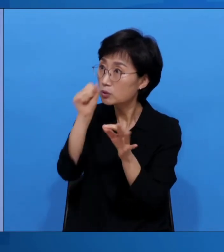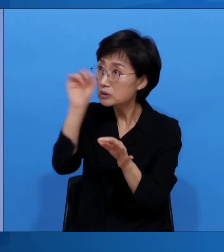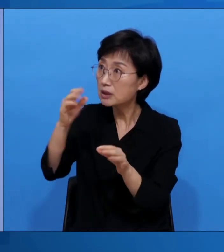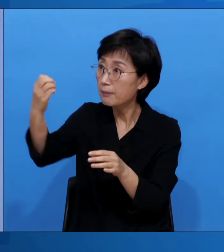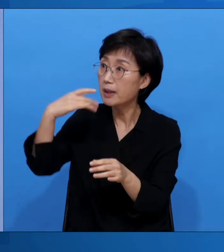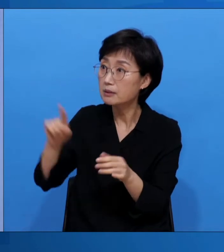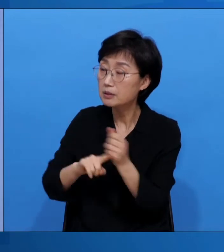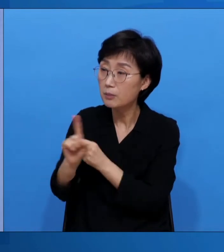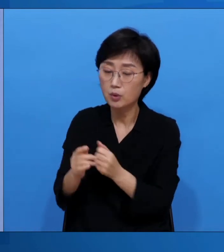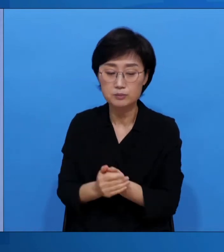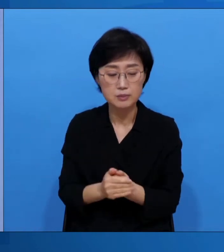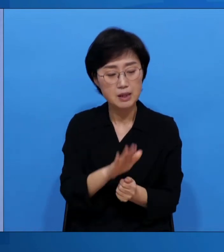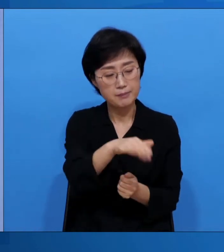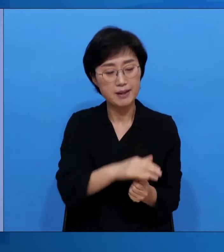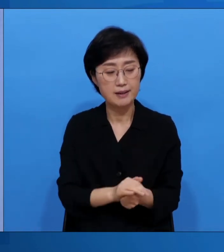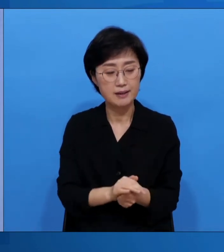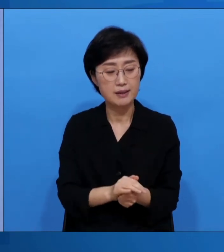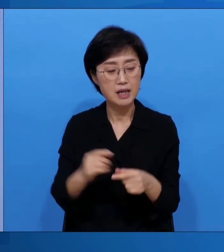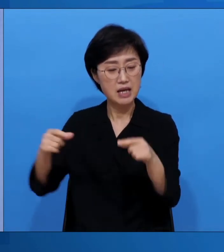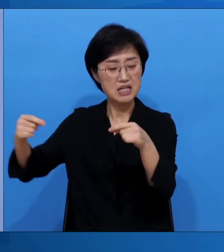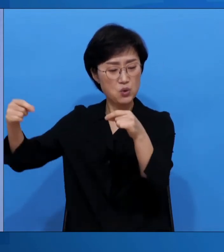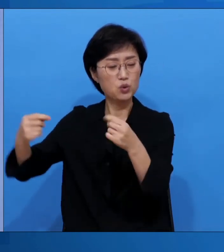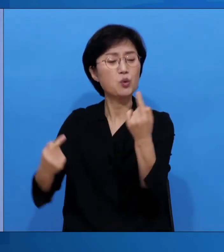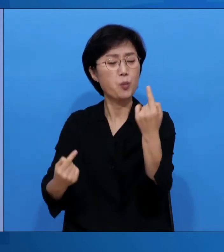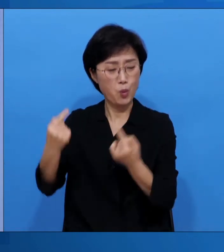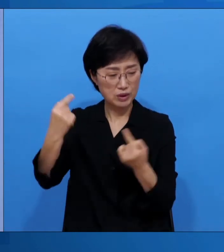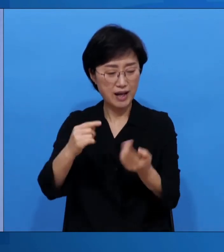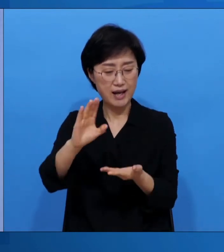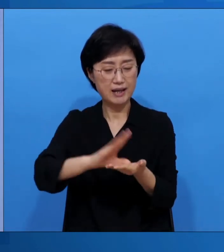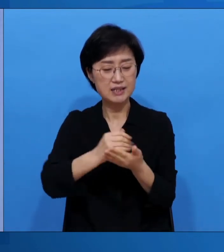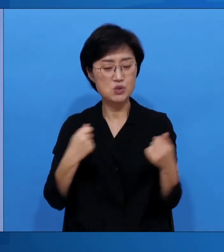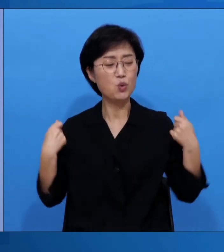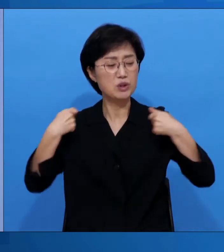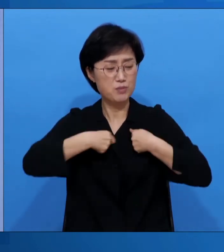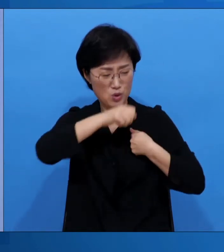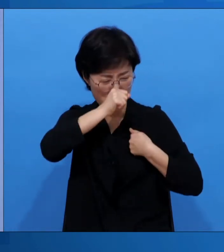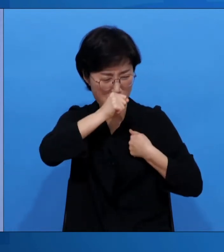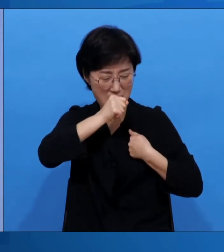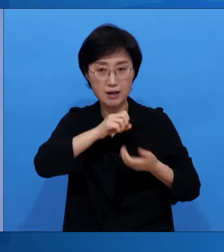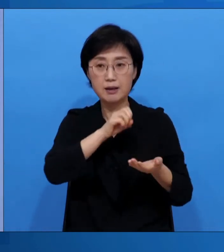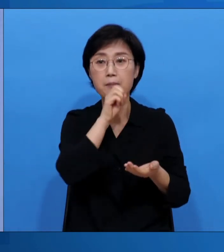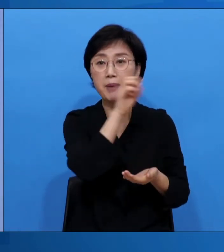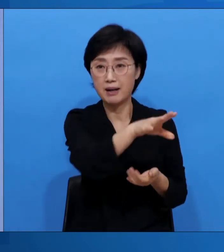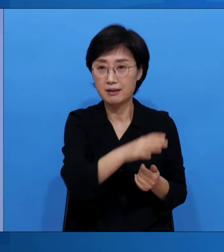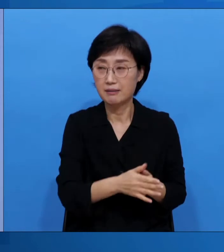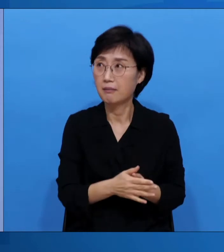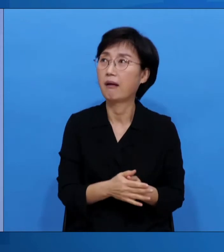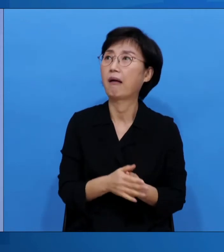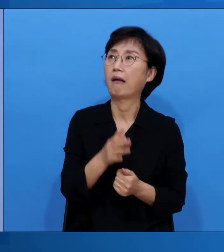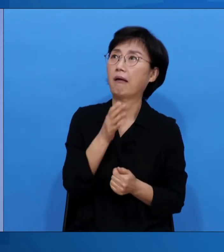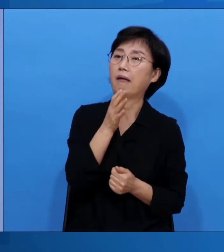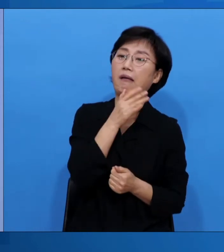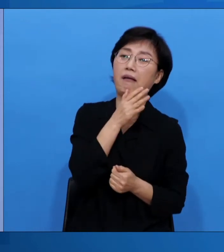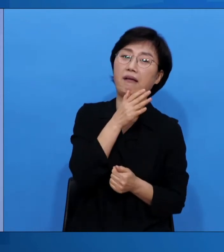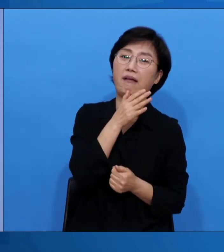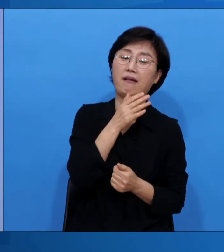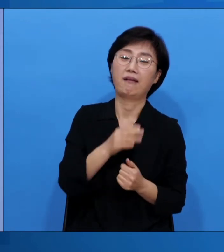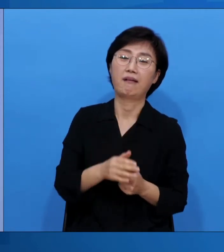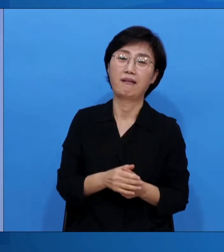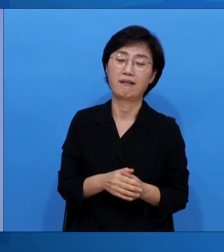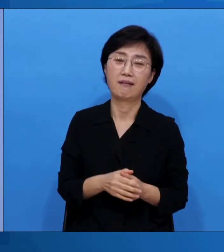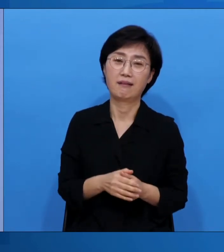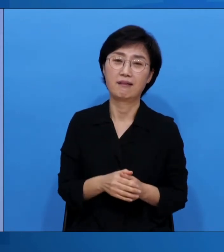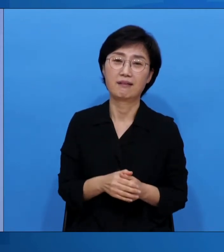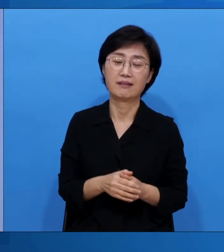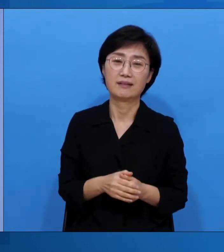good a while ago. 그리스도로 옷 입는 게 좋은 겁니다. And I said, the best clothes is the clothes of Jesus 무조건 Christ. 듣든지 아니 한대요. And so, and it doesn't matter who comes, she